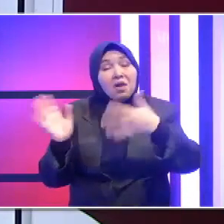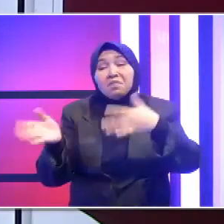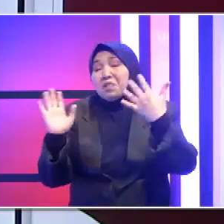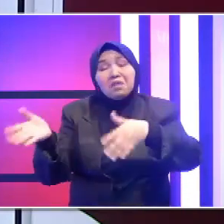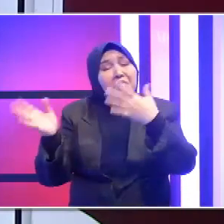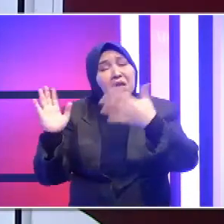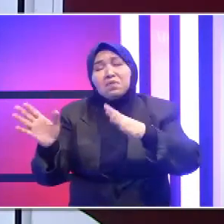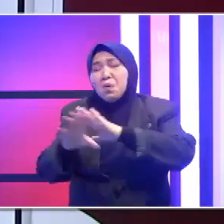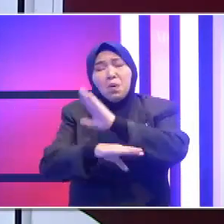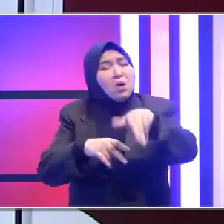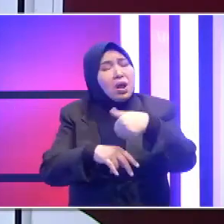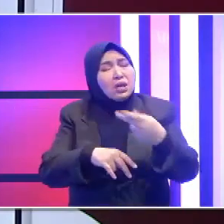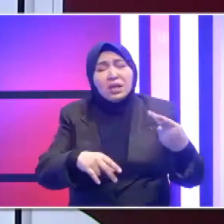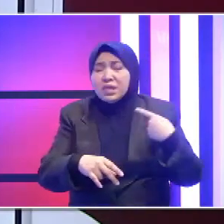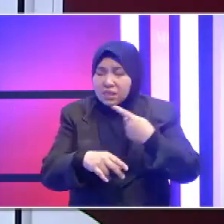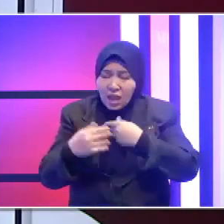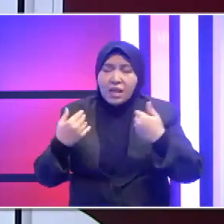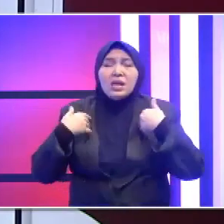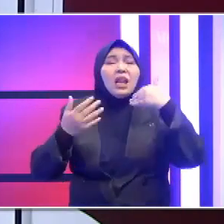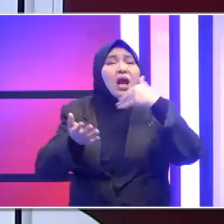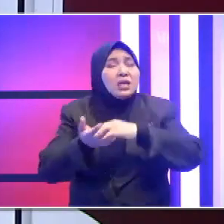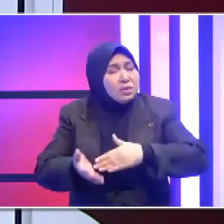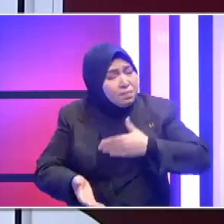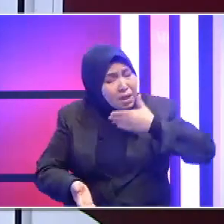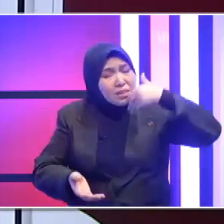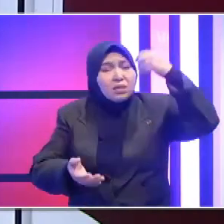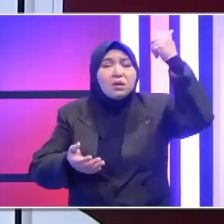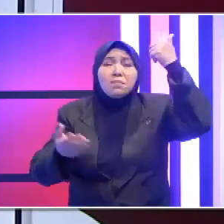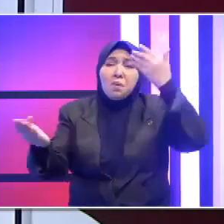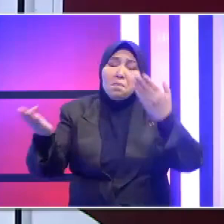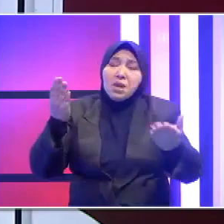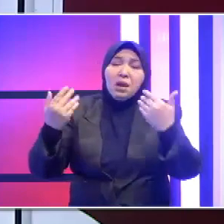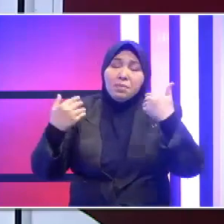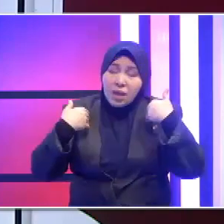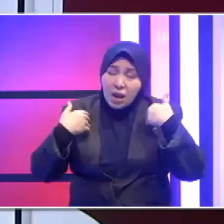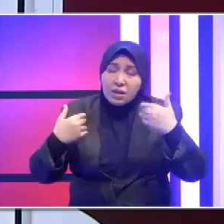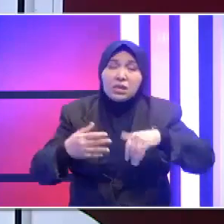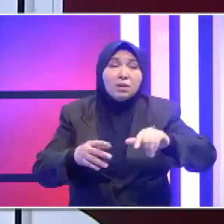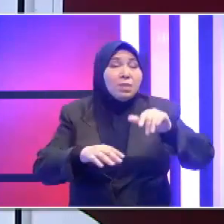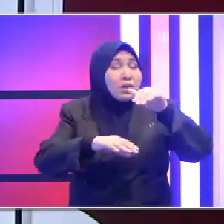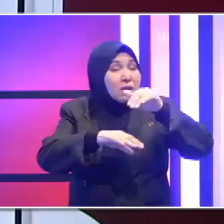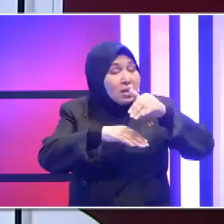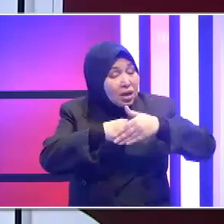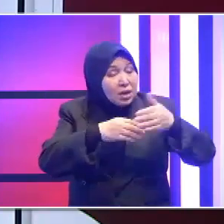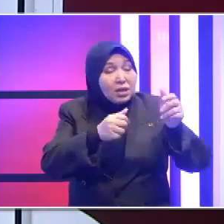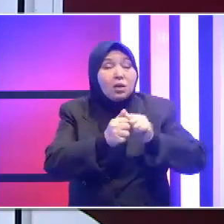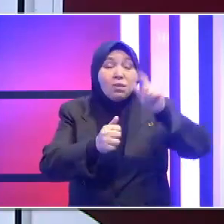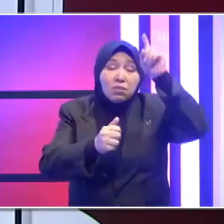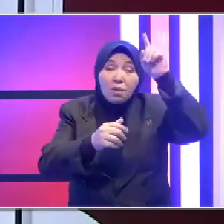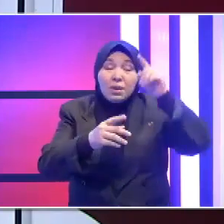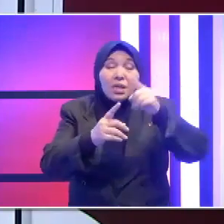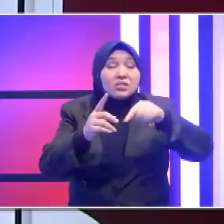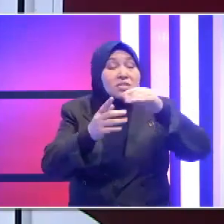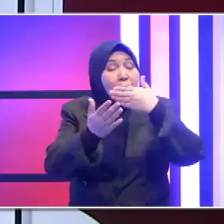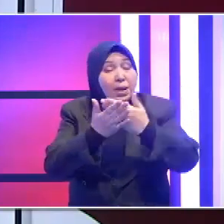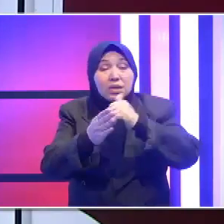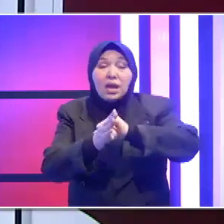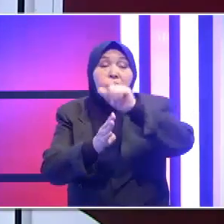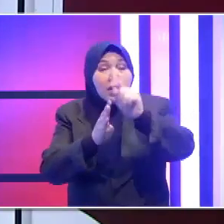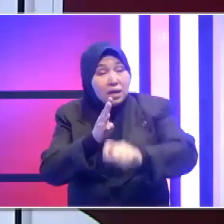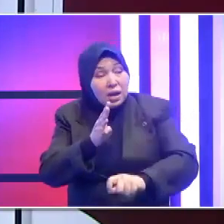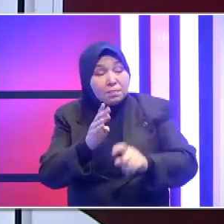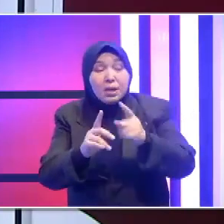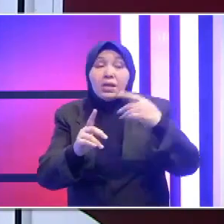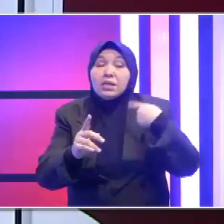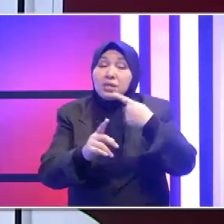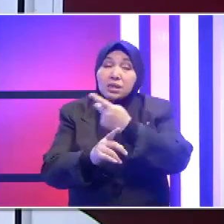tidak ada yang lebih baik dan lebih kekal berbanding dengan up yang ada di sisi Allah bisa sampai di di akhirat jadi